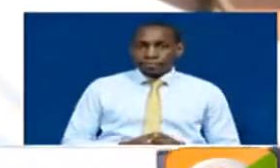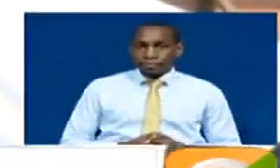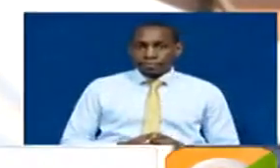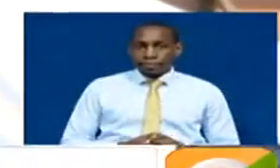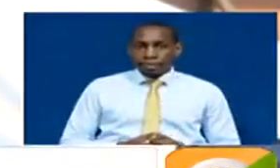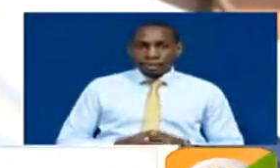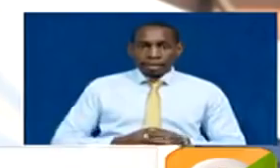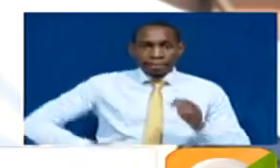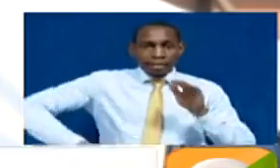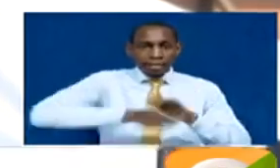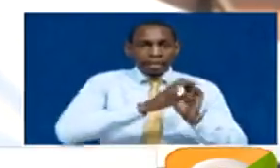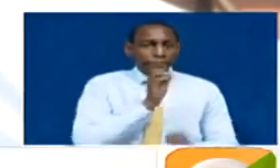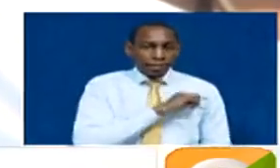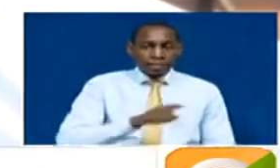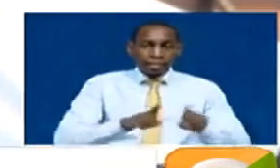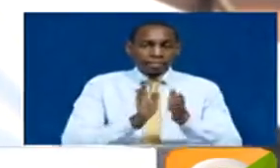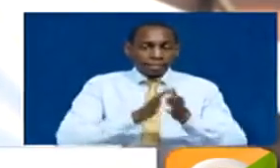Amenipiga mimi teke ya punda.